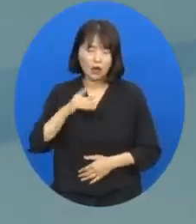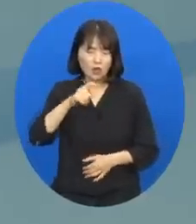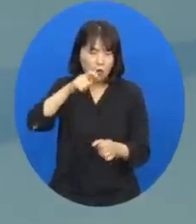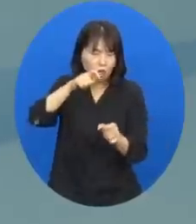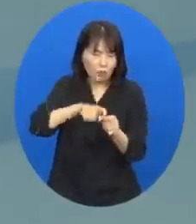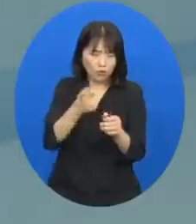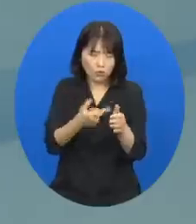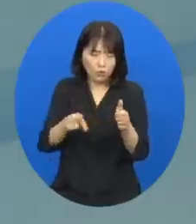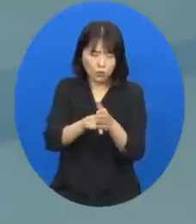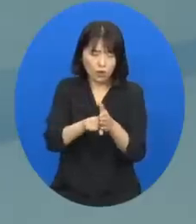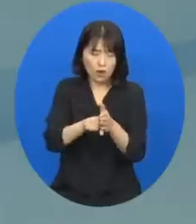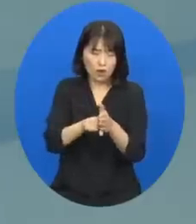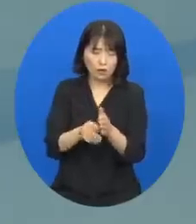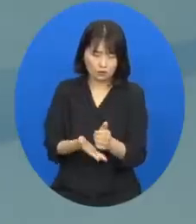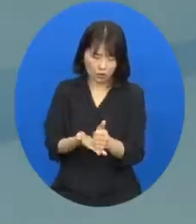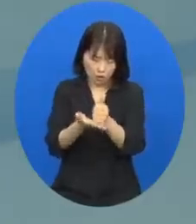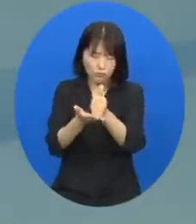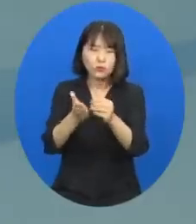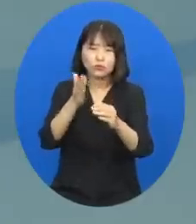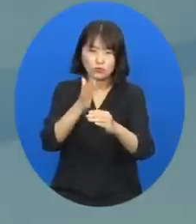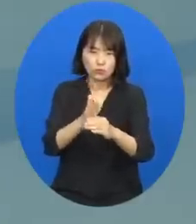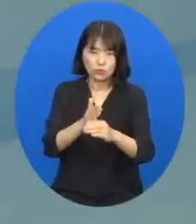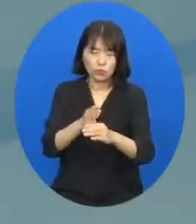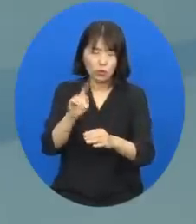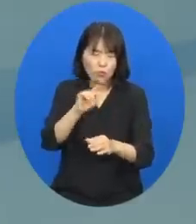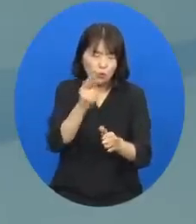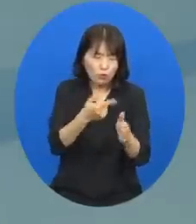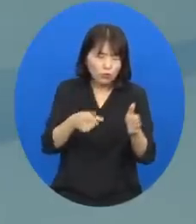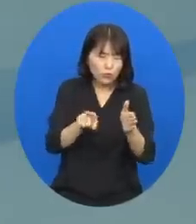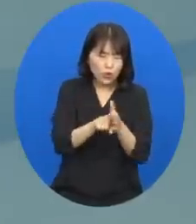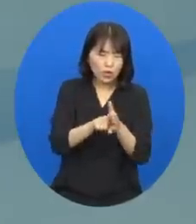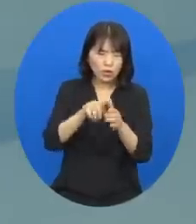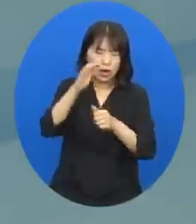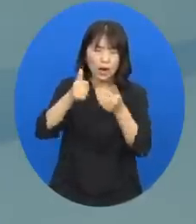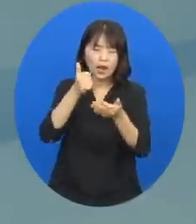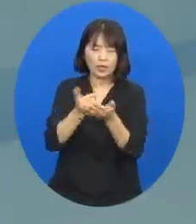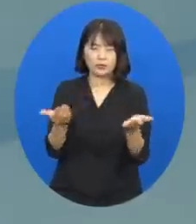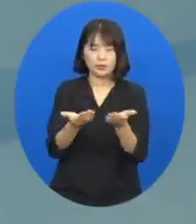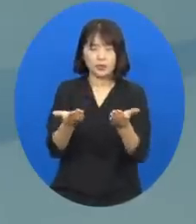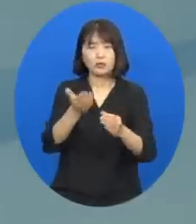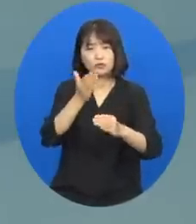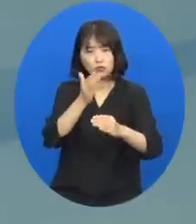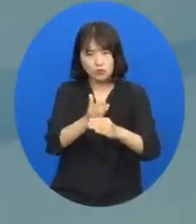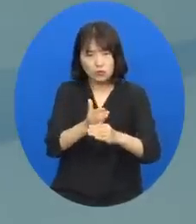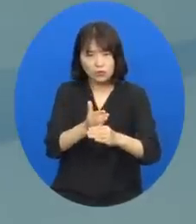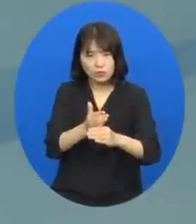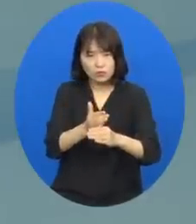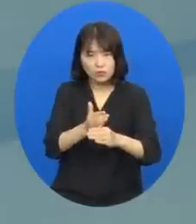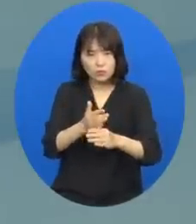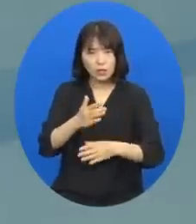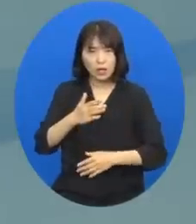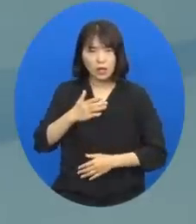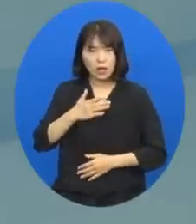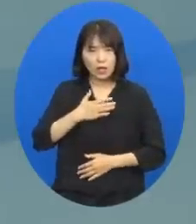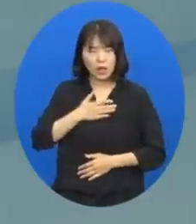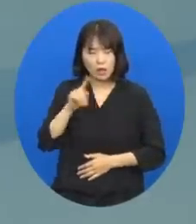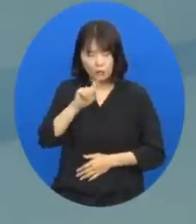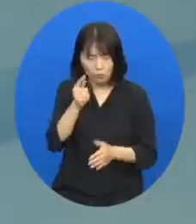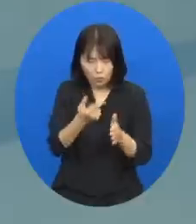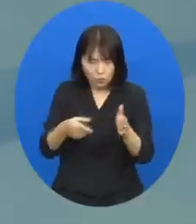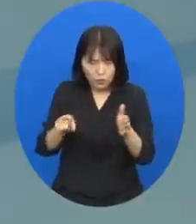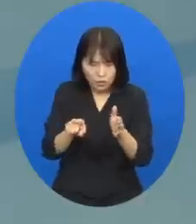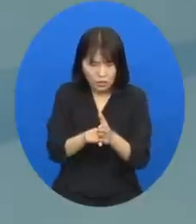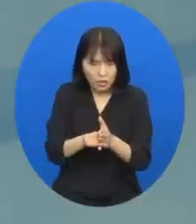섬기고 있는가 나는 무엇을 의외의 사역을 하고 있는가 막 무엇을 위해 탈진 하게끔 내 몸을 혹사시키면 서